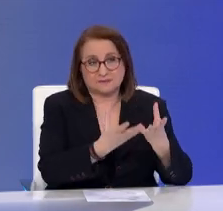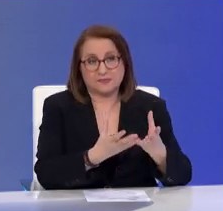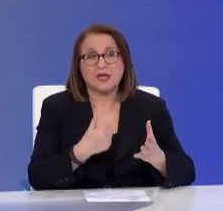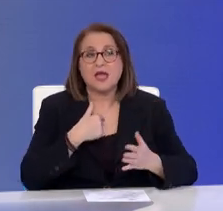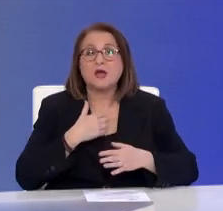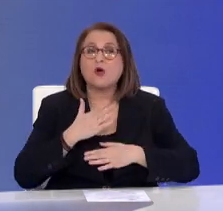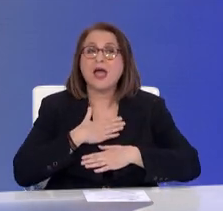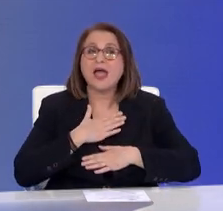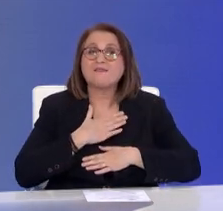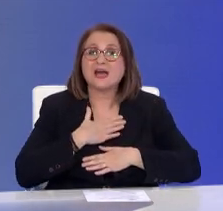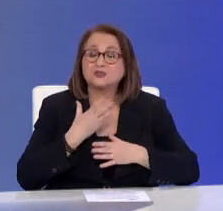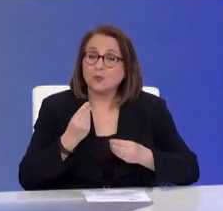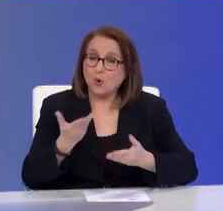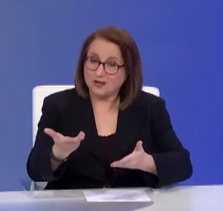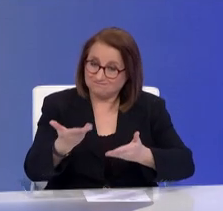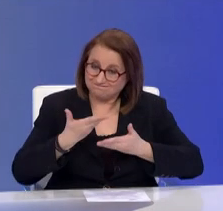κύριο Βελέντσα.